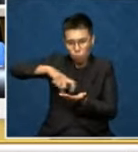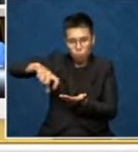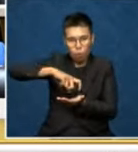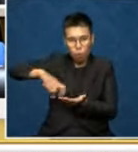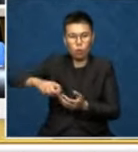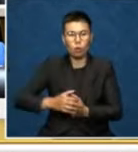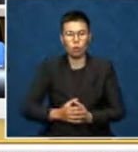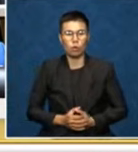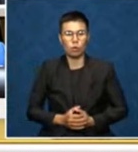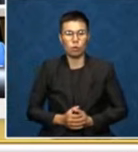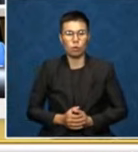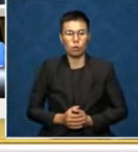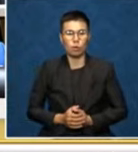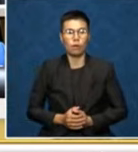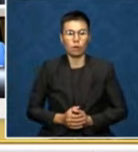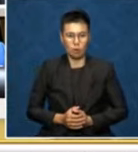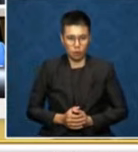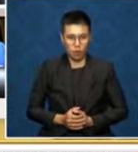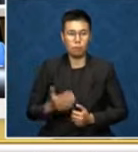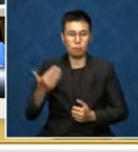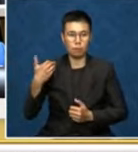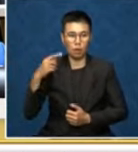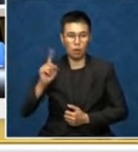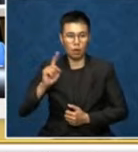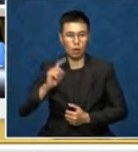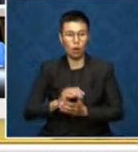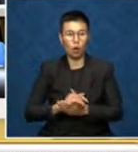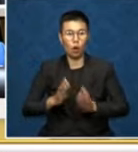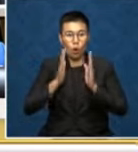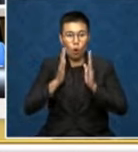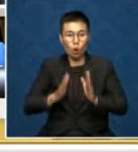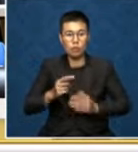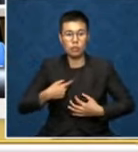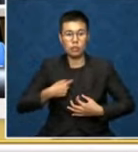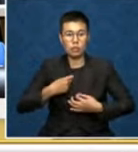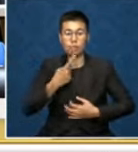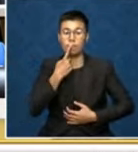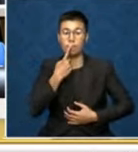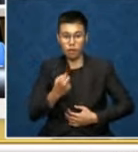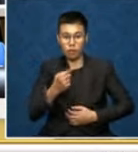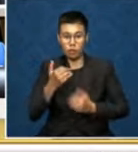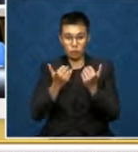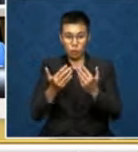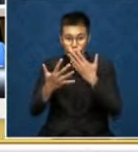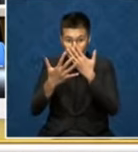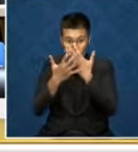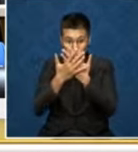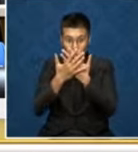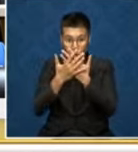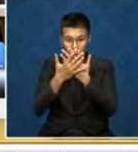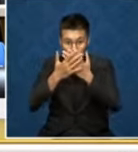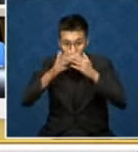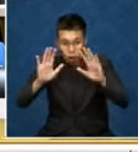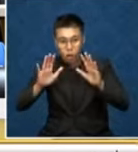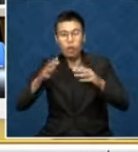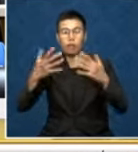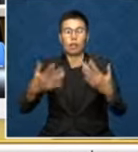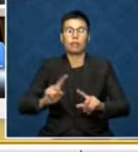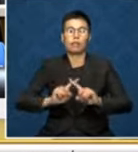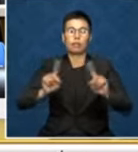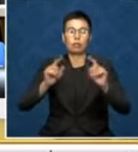ครับอีกเรื่องนึงนะครับท่านประธานเรื่องของพี่น้องเสื้อแดงที่ตอนนี้พ้นคุกออกมาแล้วนะครับแต่ก็ได้รับ